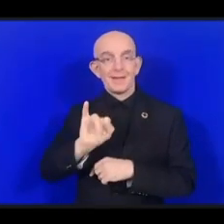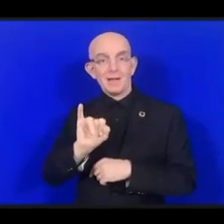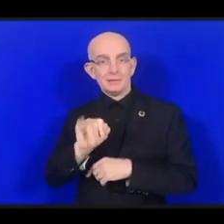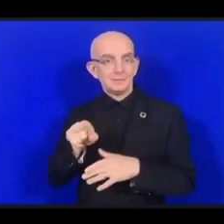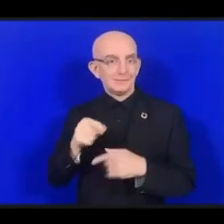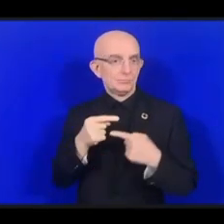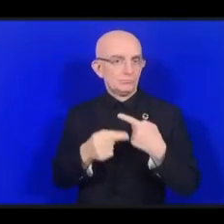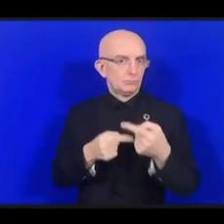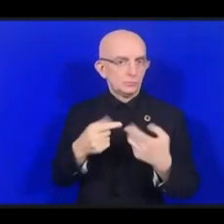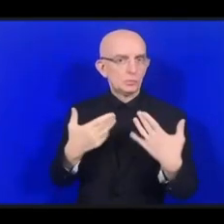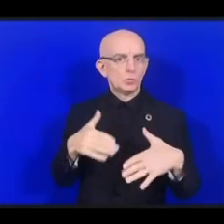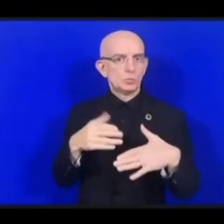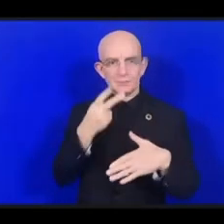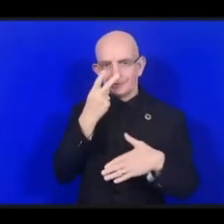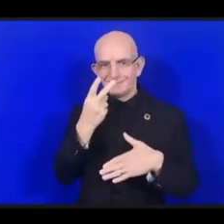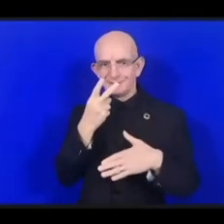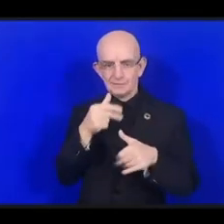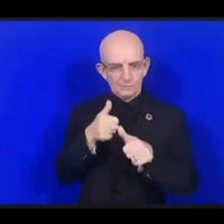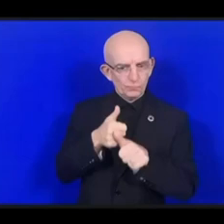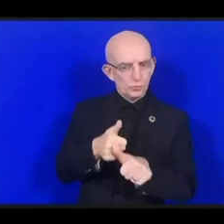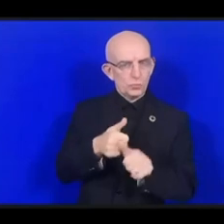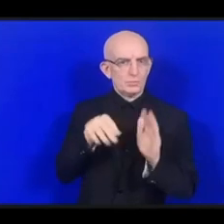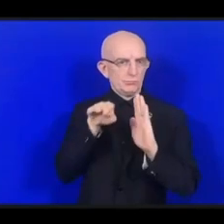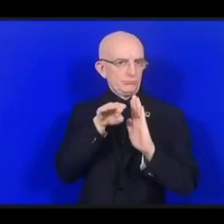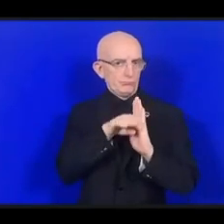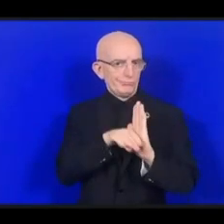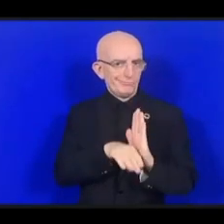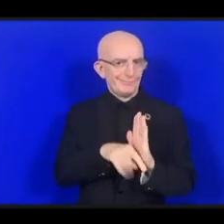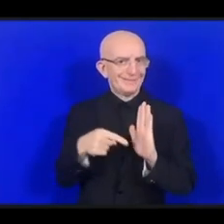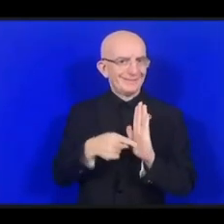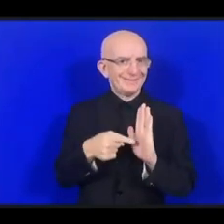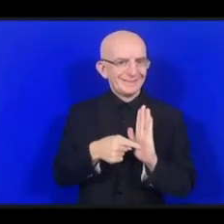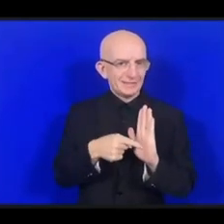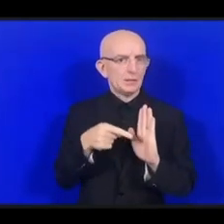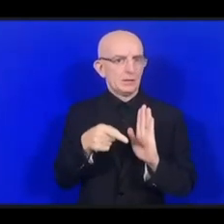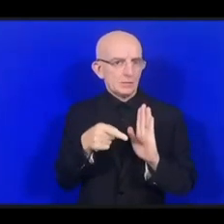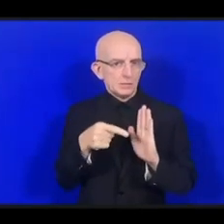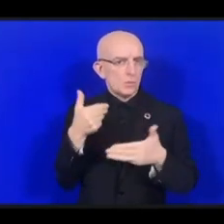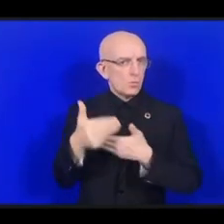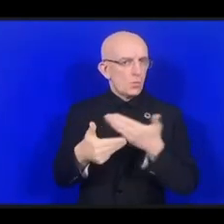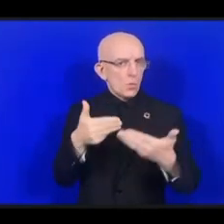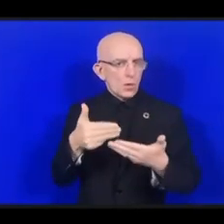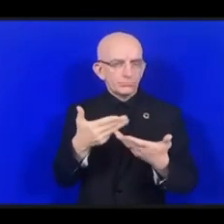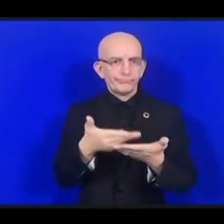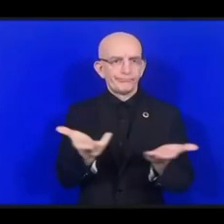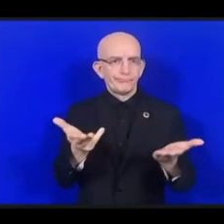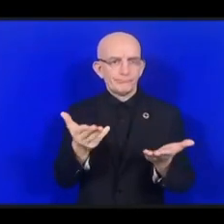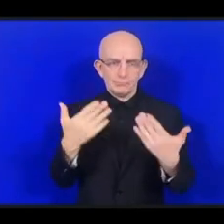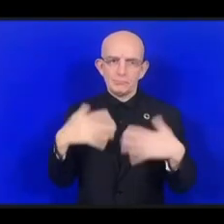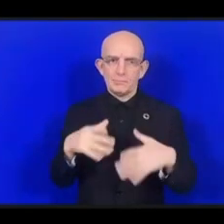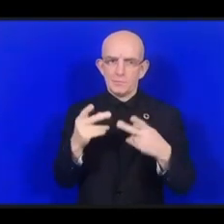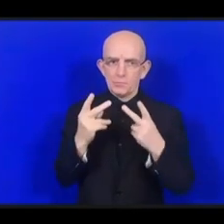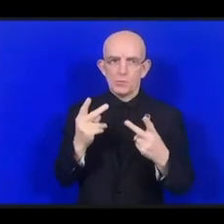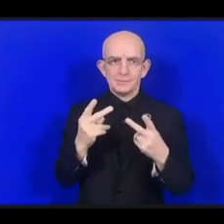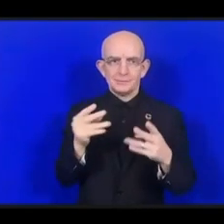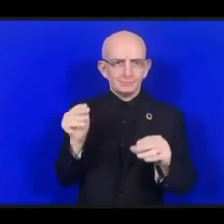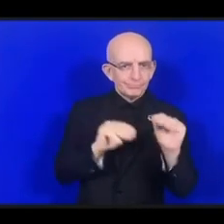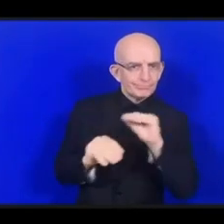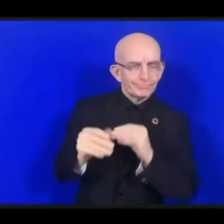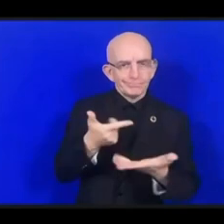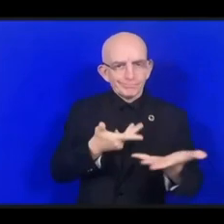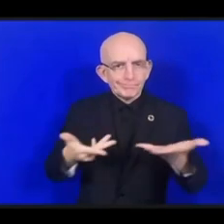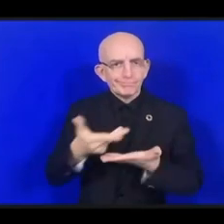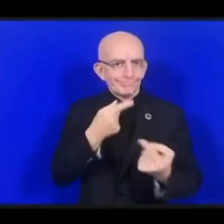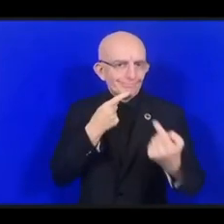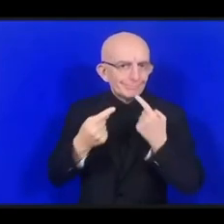bientôt des directives et des codes de conduite pour l'utilisation de système d'intelligence artificielle